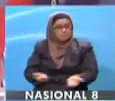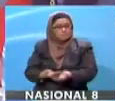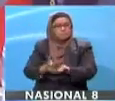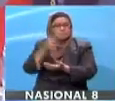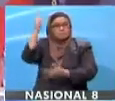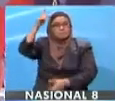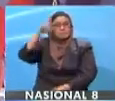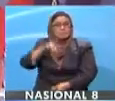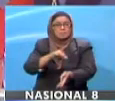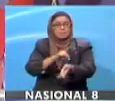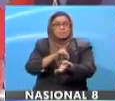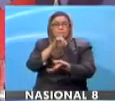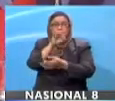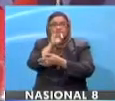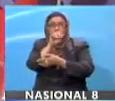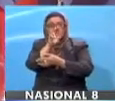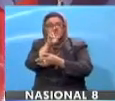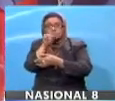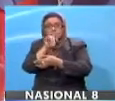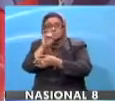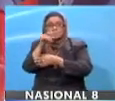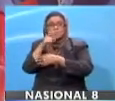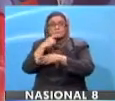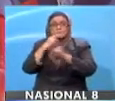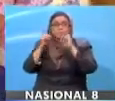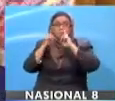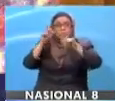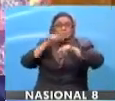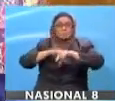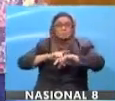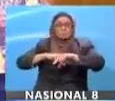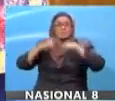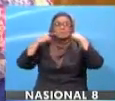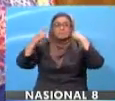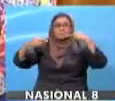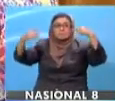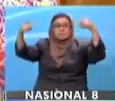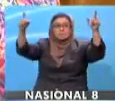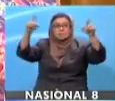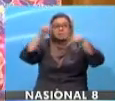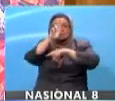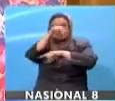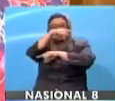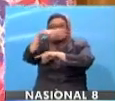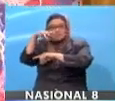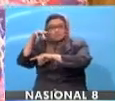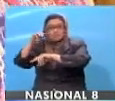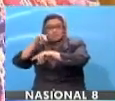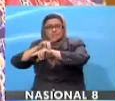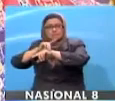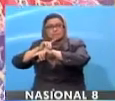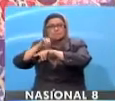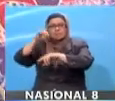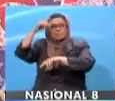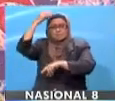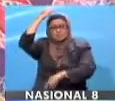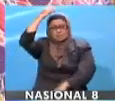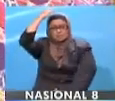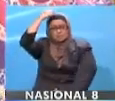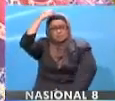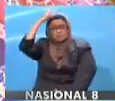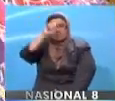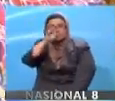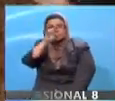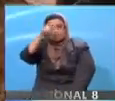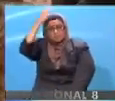pada Majlis Gemilang Akademia Putra 2014 di UPM Serdang Selangor. Sultan Selangor Sultan Sharafuddin Idris Shah